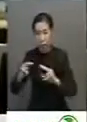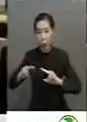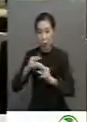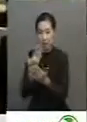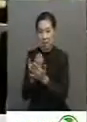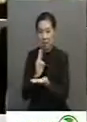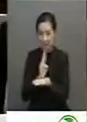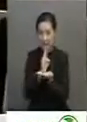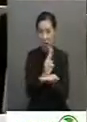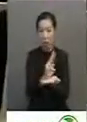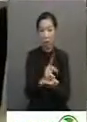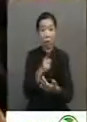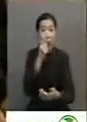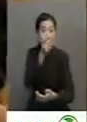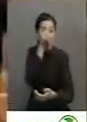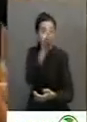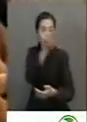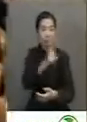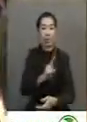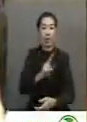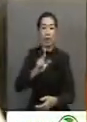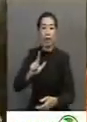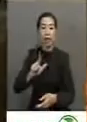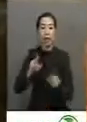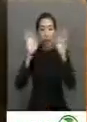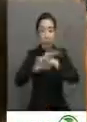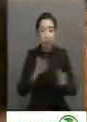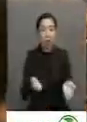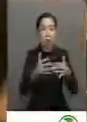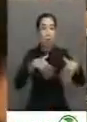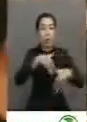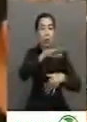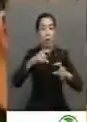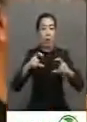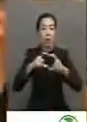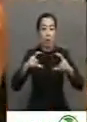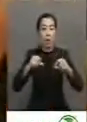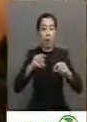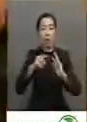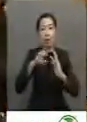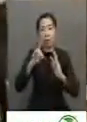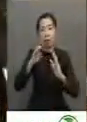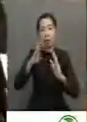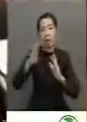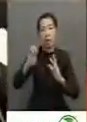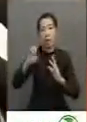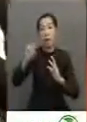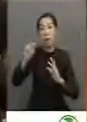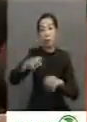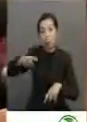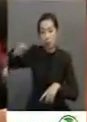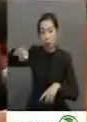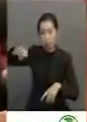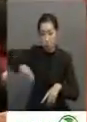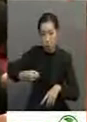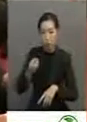ที่รุ่นรับรางวัลสูงสุด1ล้านบาทเพื่อจะกระตุ้นการใช้บัตรเดบิตนะคะคุณผู้ชมวันนี้ค่ะคุณสมชายสัจพงศ์ปลัดกระทรวง